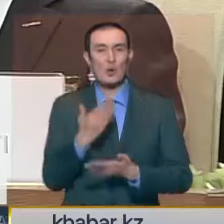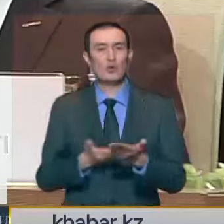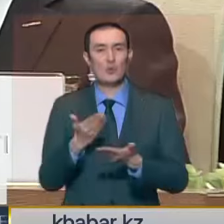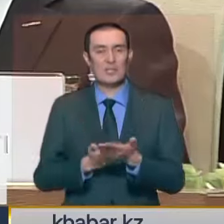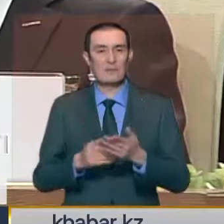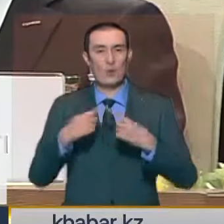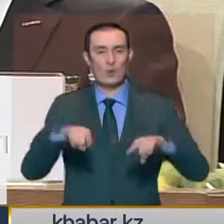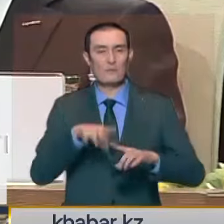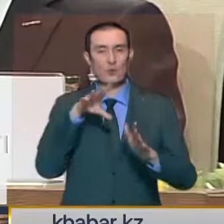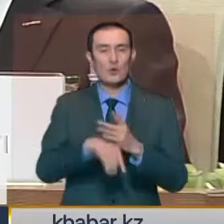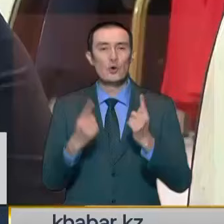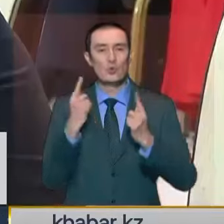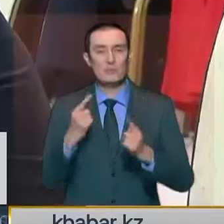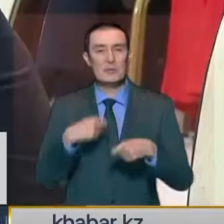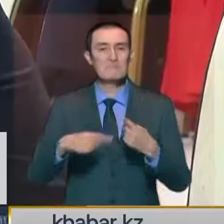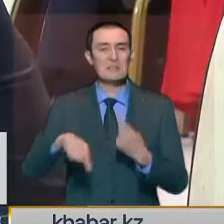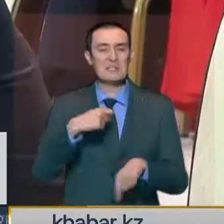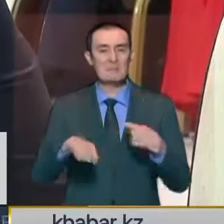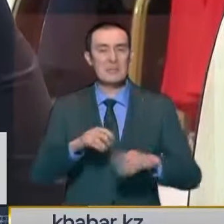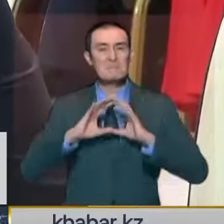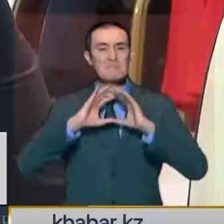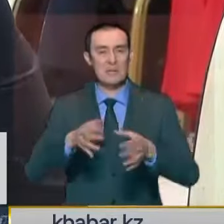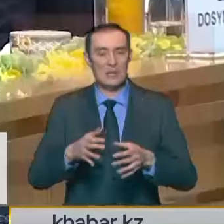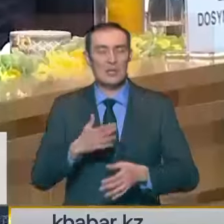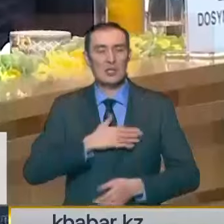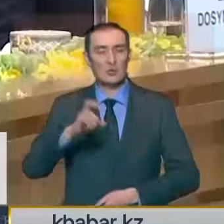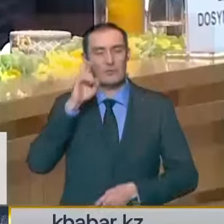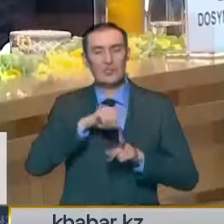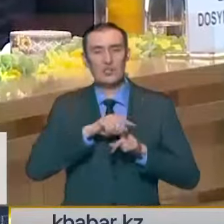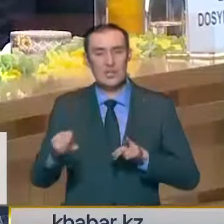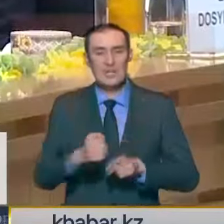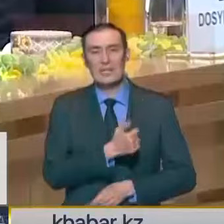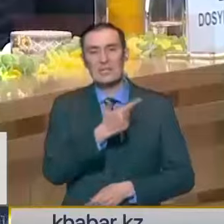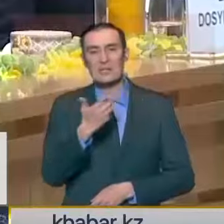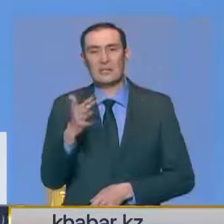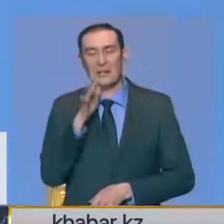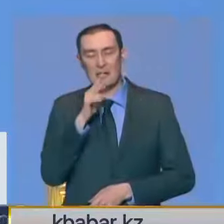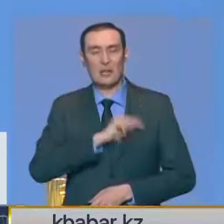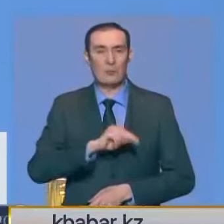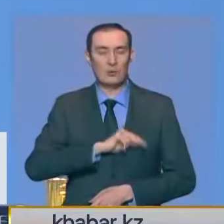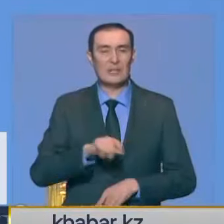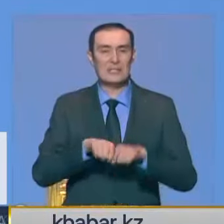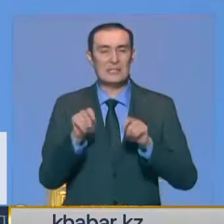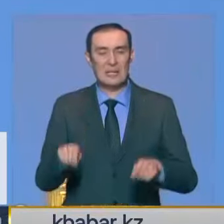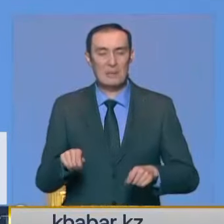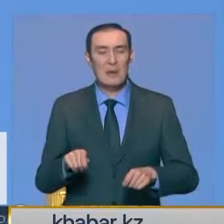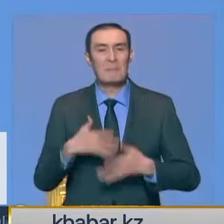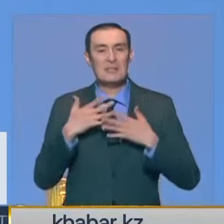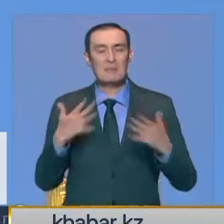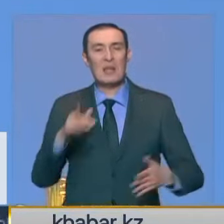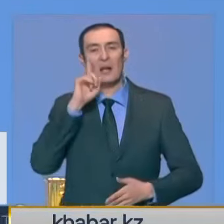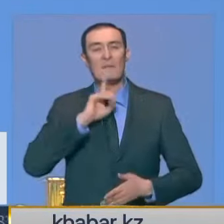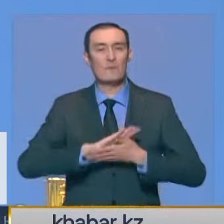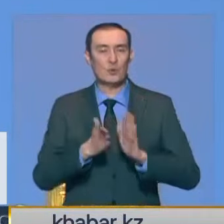орган куда входят крупнейшие бизнесмены мира и наша страна на протяжении нескольких лет работает над созданием максимально